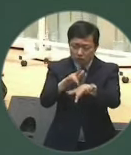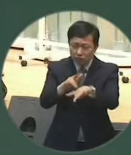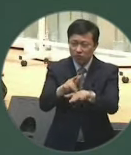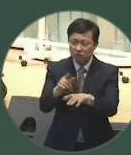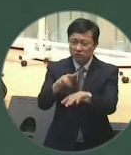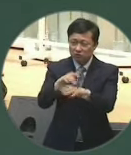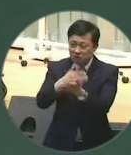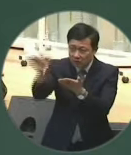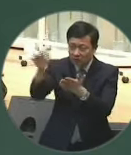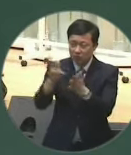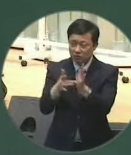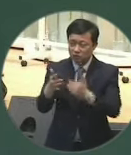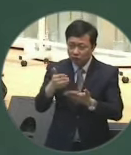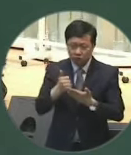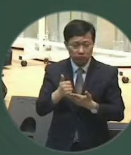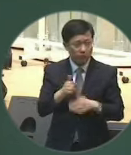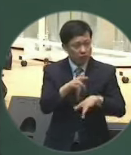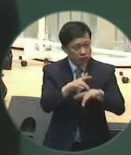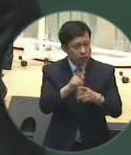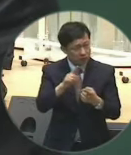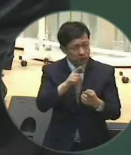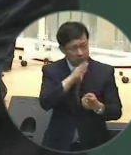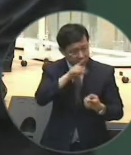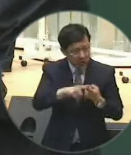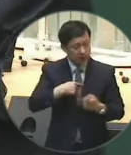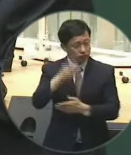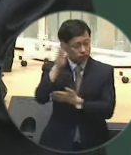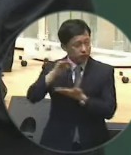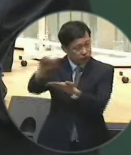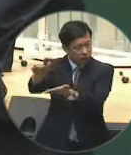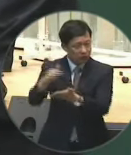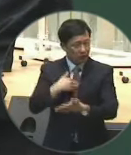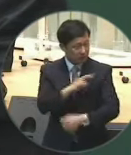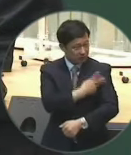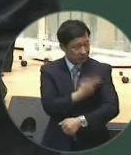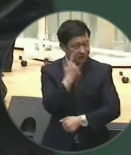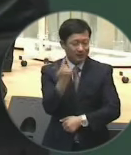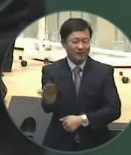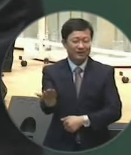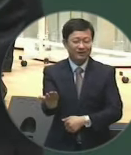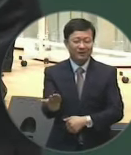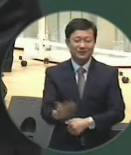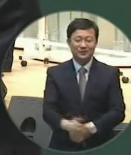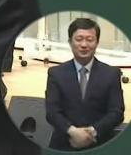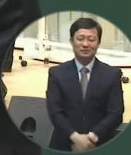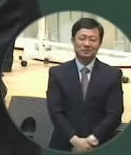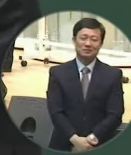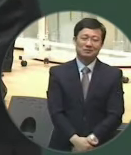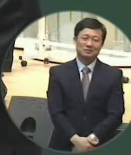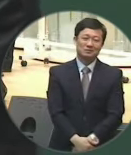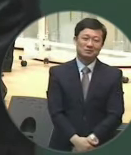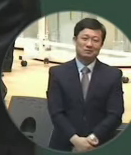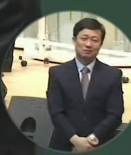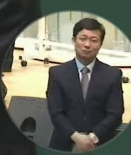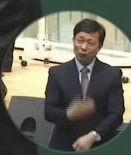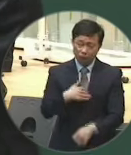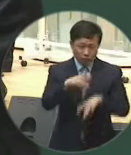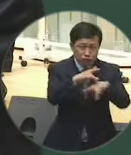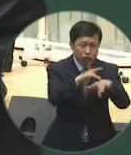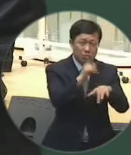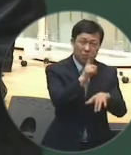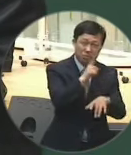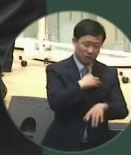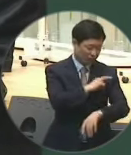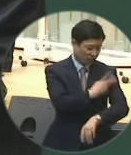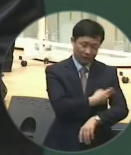So I have evangelized to over 500 shaman sorcerers. We have no choice but to talk about Christ because they're being demon possessed. 그게 이단이라면